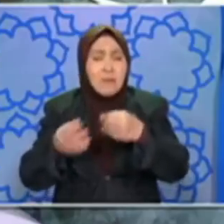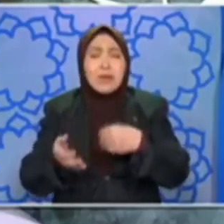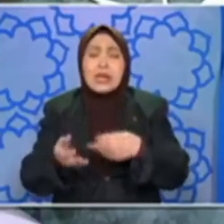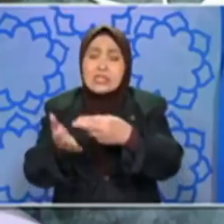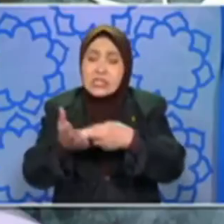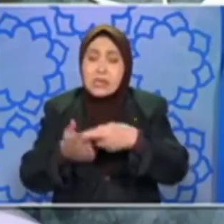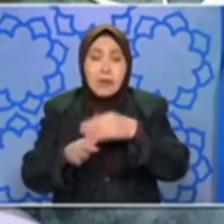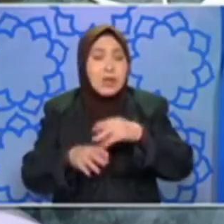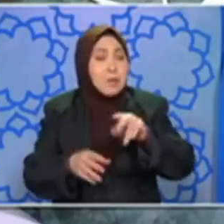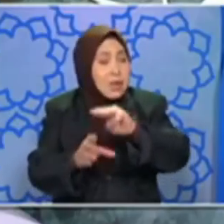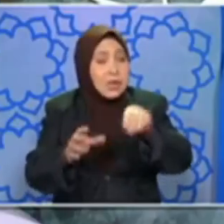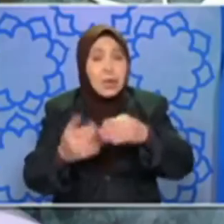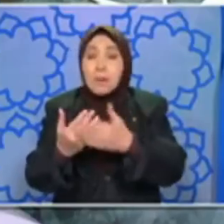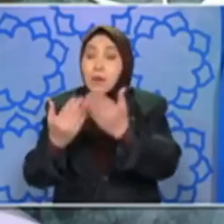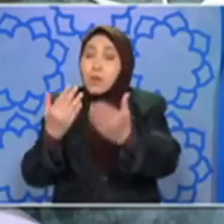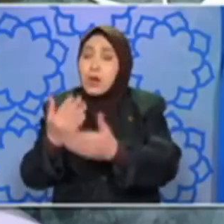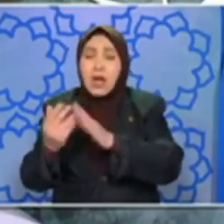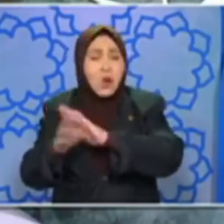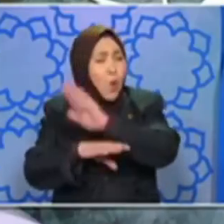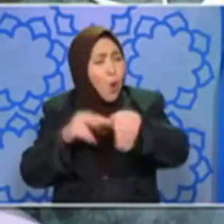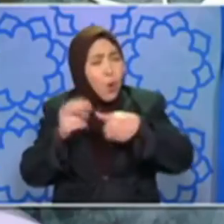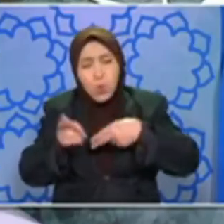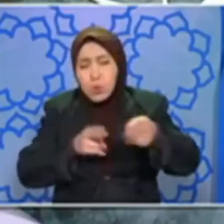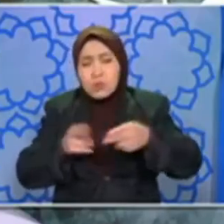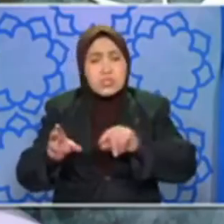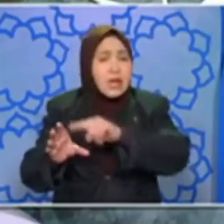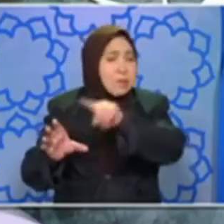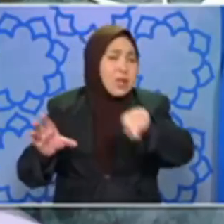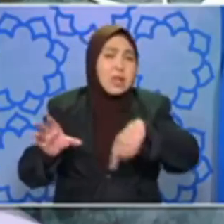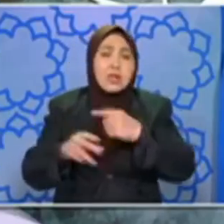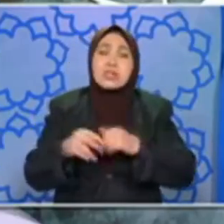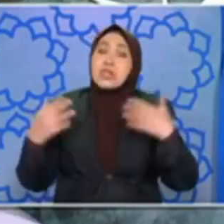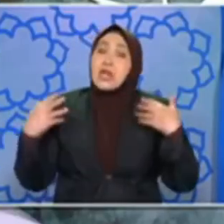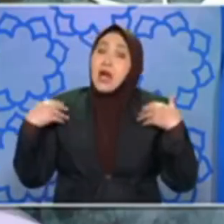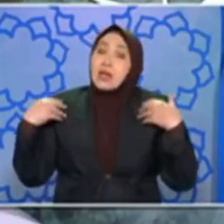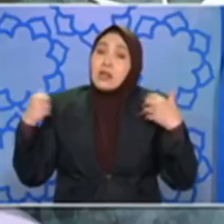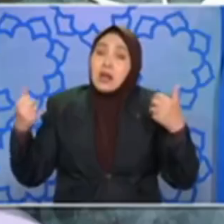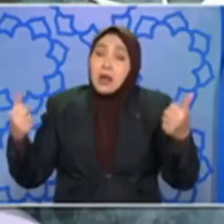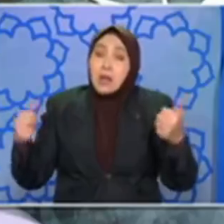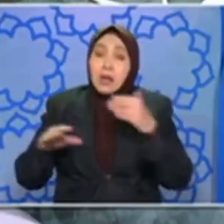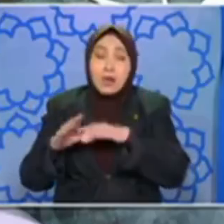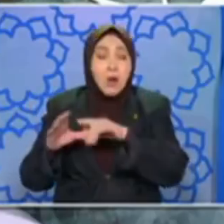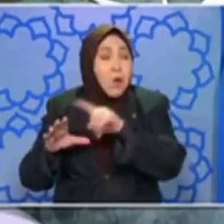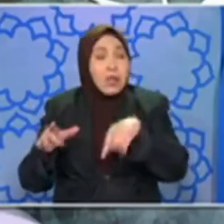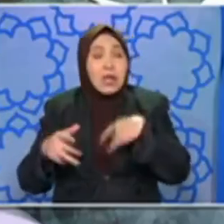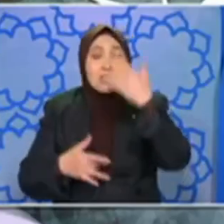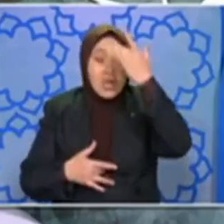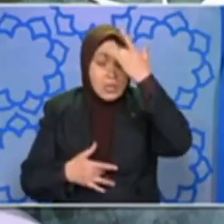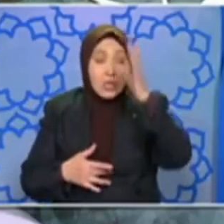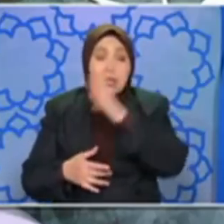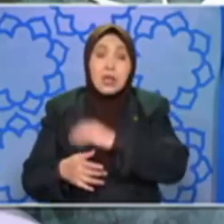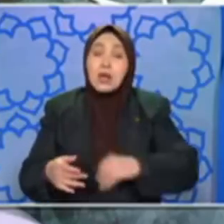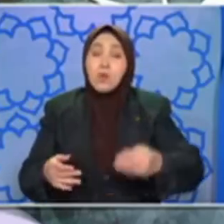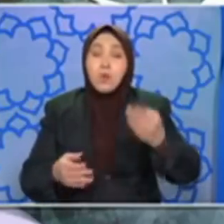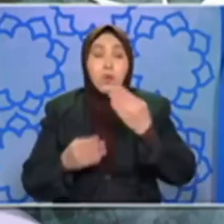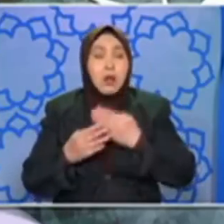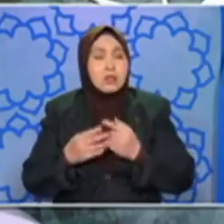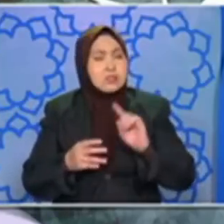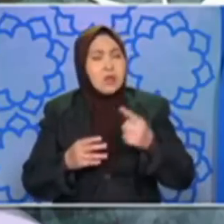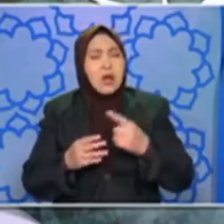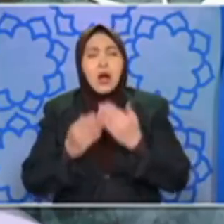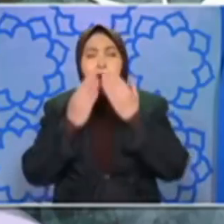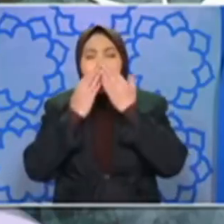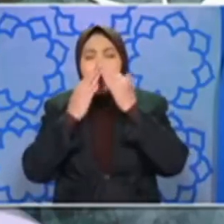Allah. Permudahkanlah segala urusan mereka, ya Allah. Sihatkanlah kepada mereka semua, ya Allah. Walhamdulillahi